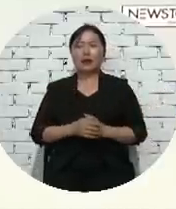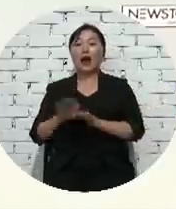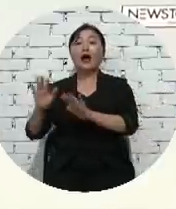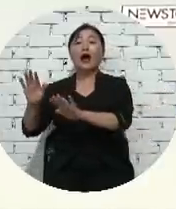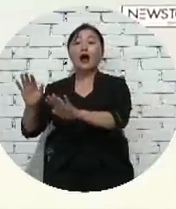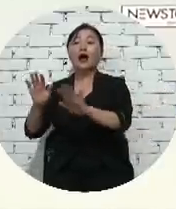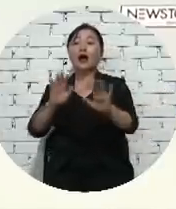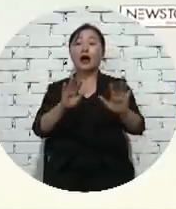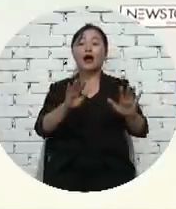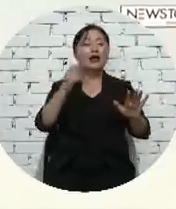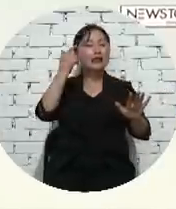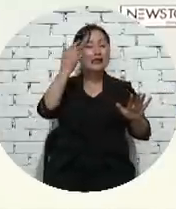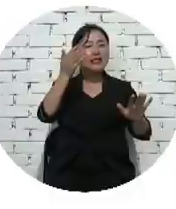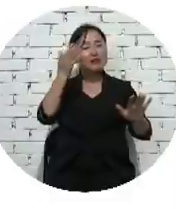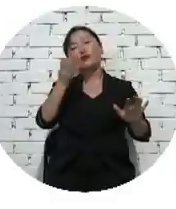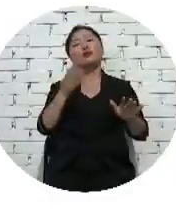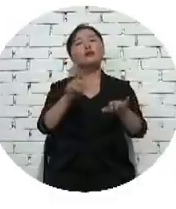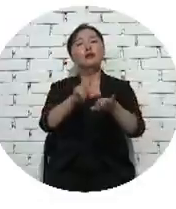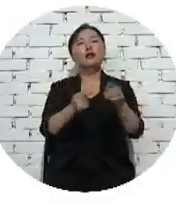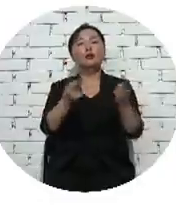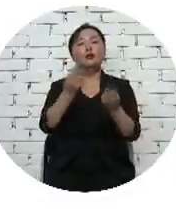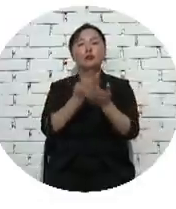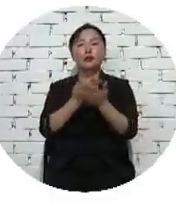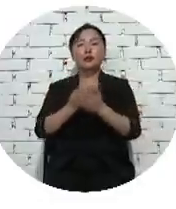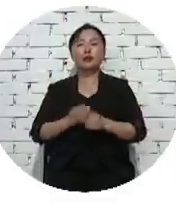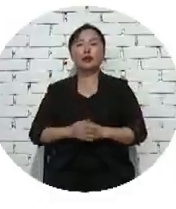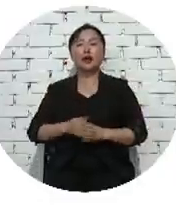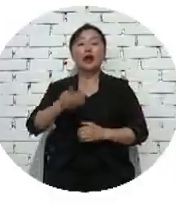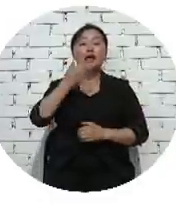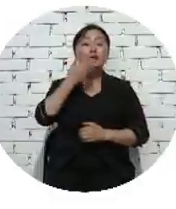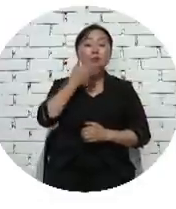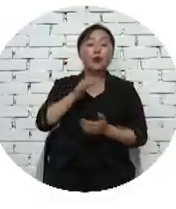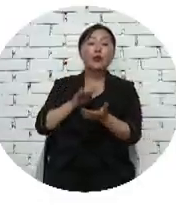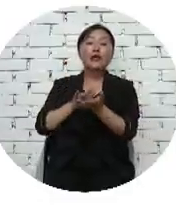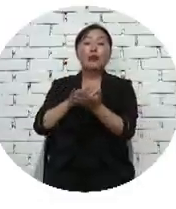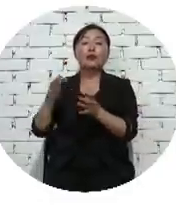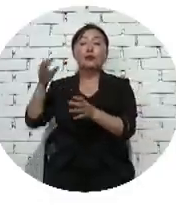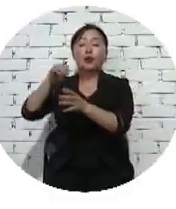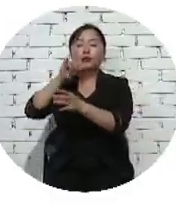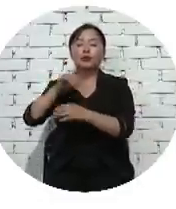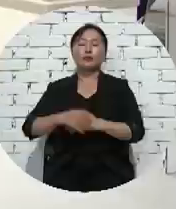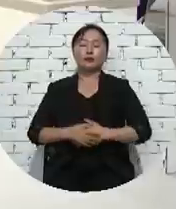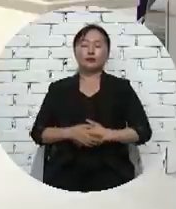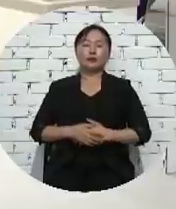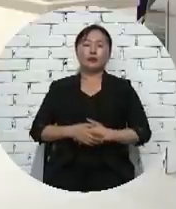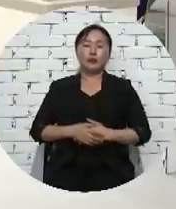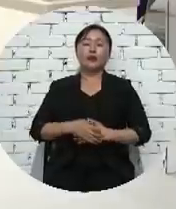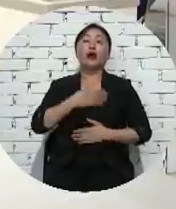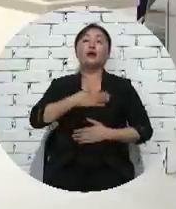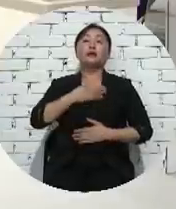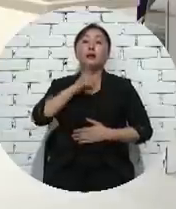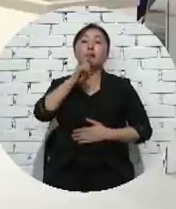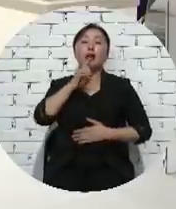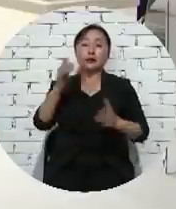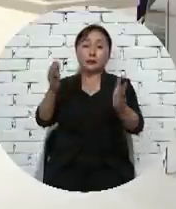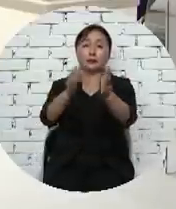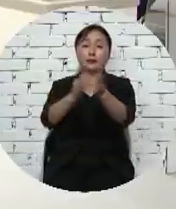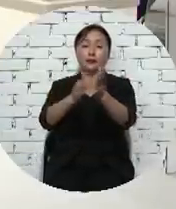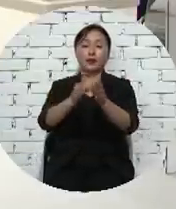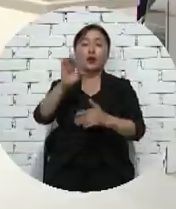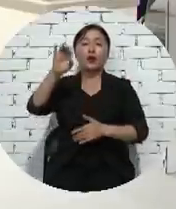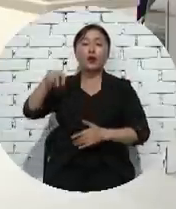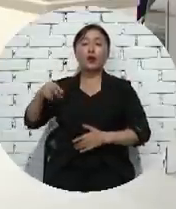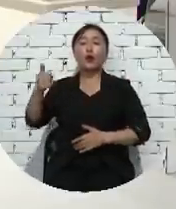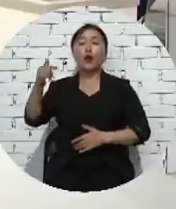식품의약국의 과도한 규제를 말하면 있고요. 식품이나 약품이나 다 들어가는 거니까. 예, 윤 후보님. 예, 예 알겠습니다. 네. 그 유해와 부정은